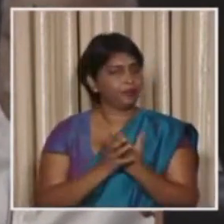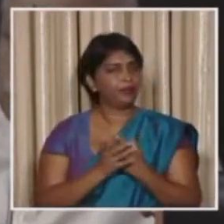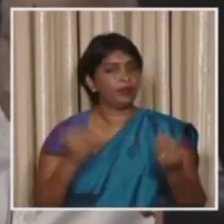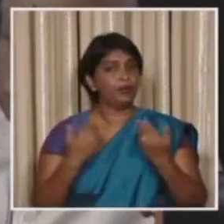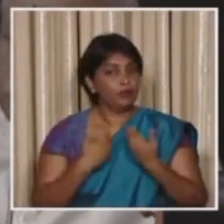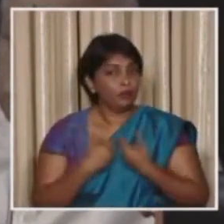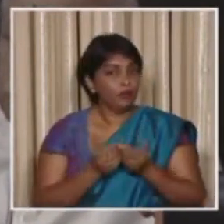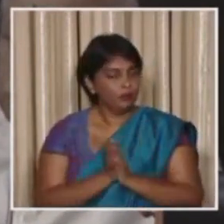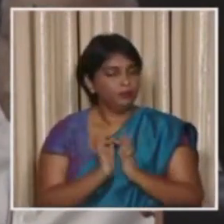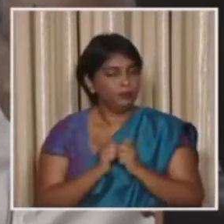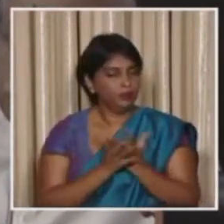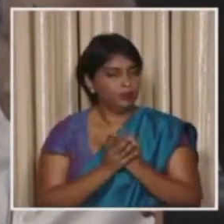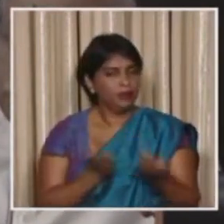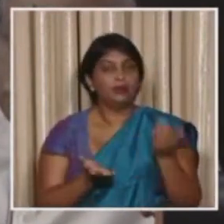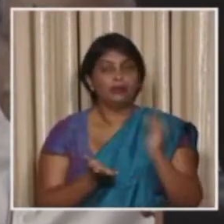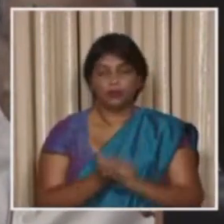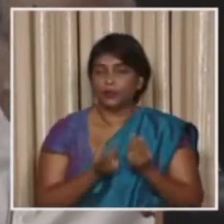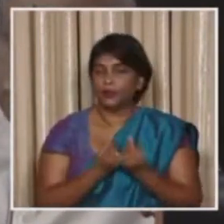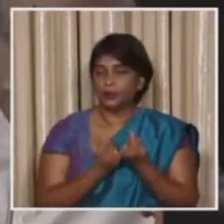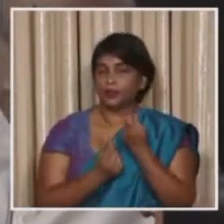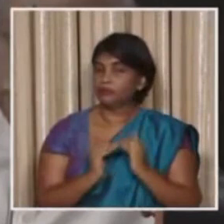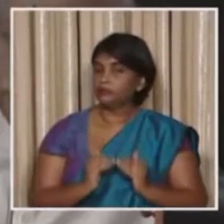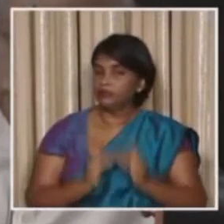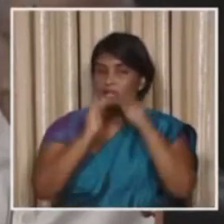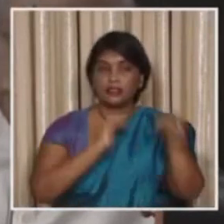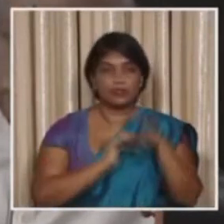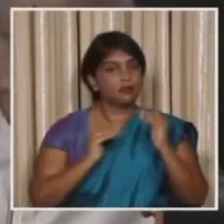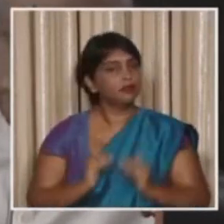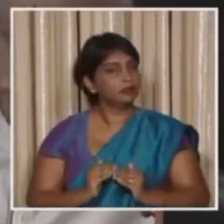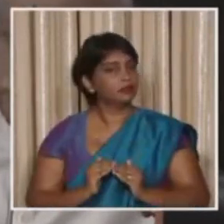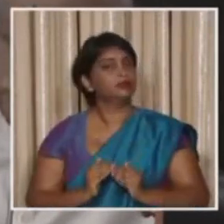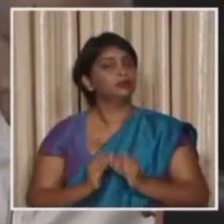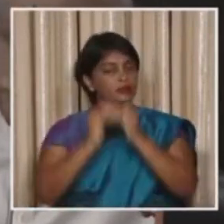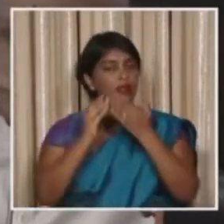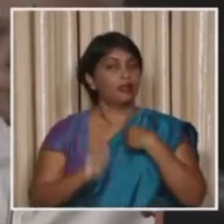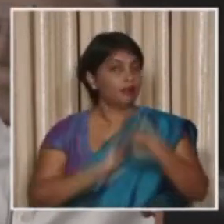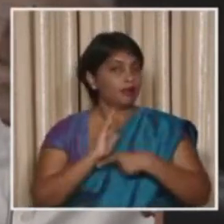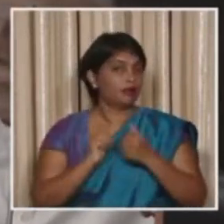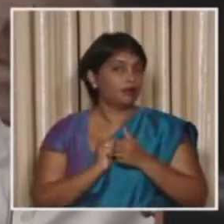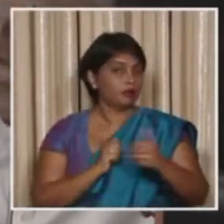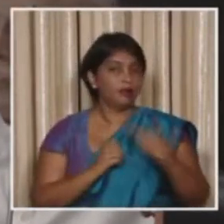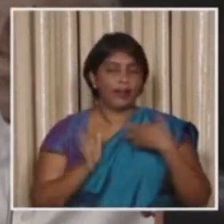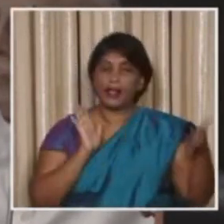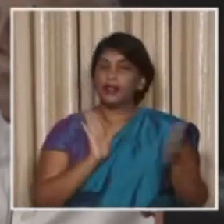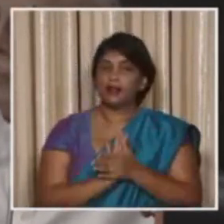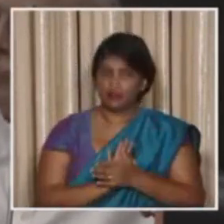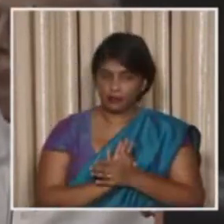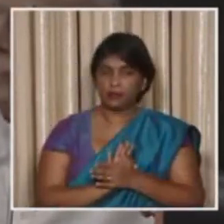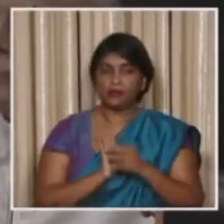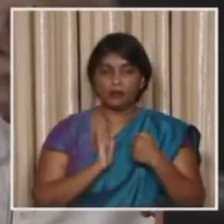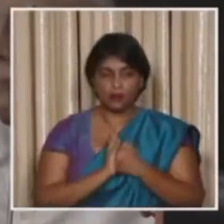ප්‍රශ්න අපම විසඳගෙන යලිත් ශීඝ්‍ර ආර්ථික සමාජ සංවර්ධන මාවතකට අපේ රට ගෙන යන්න අපි එකට එකතු වෙමු.